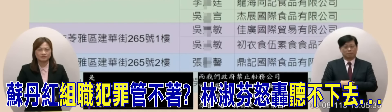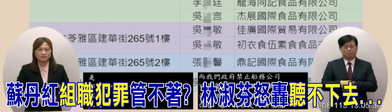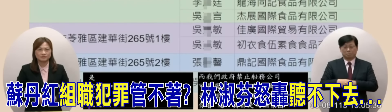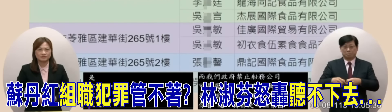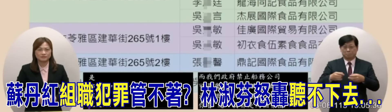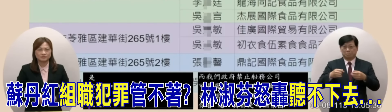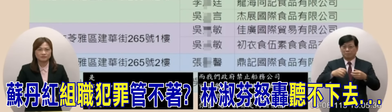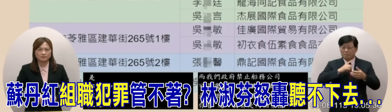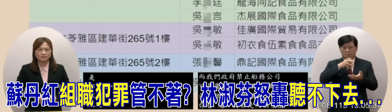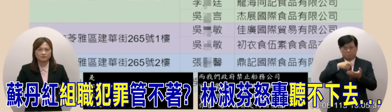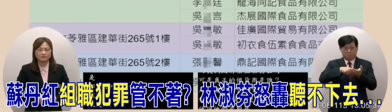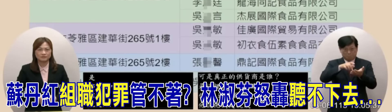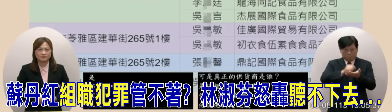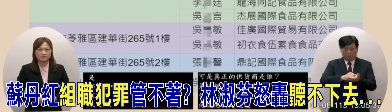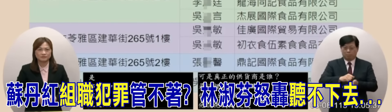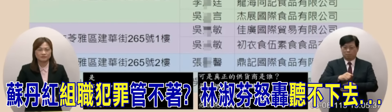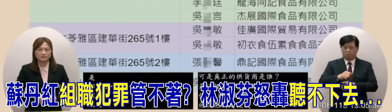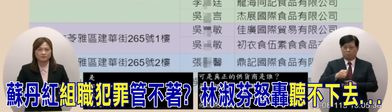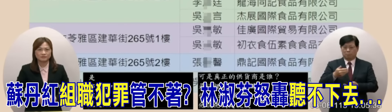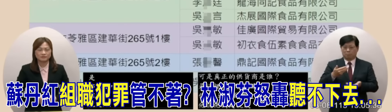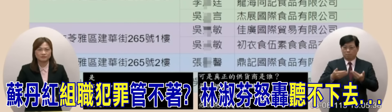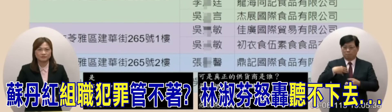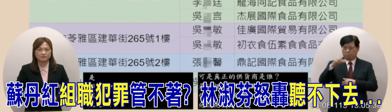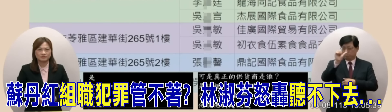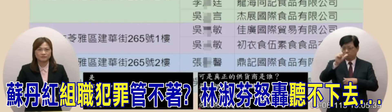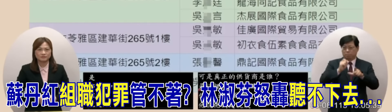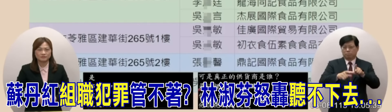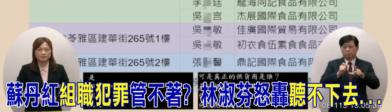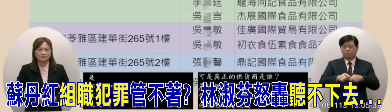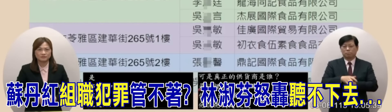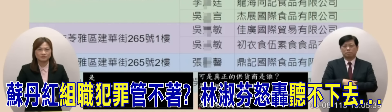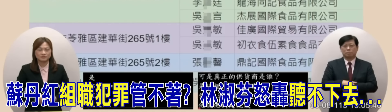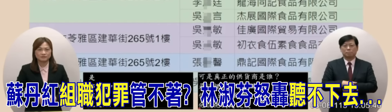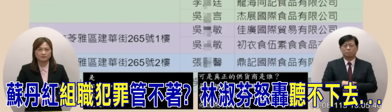哦，登记了五家公司。